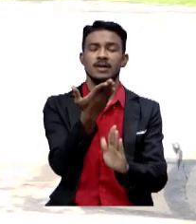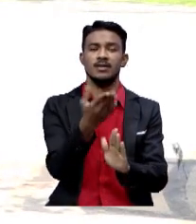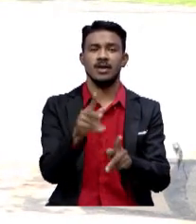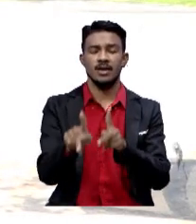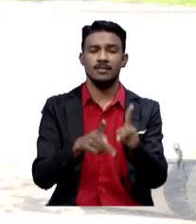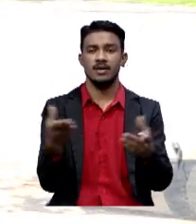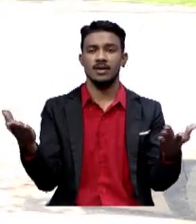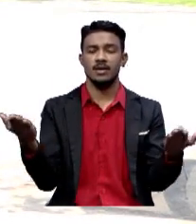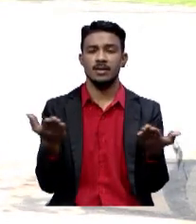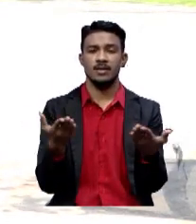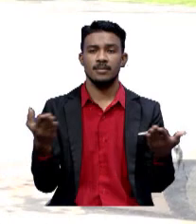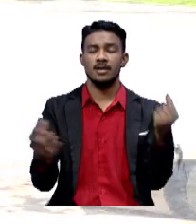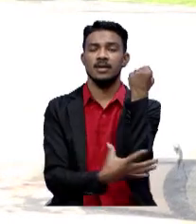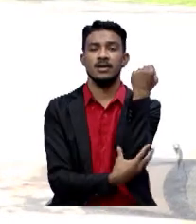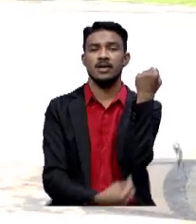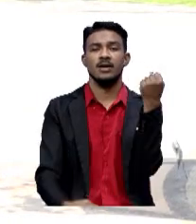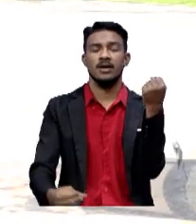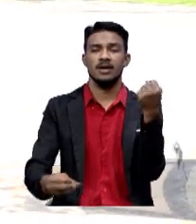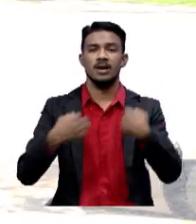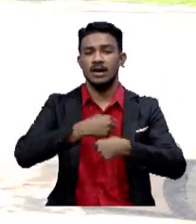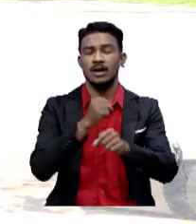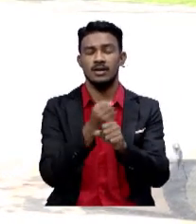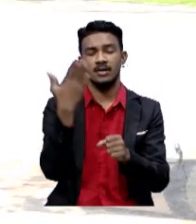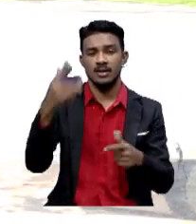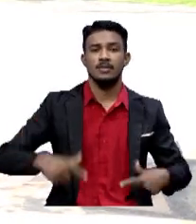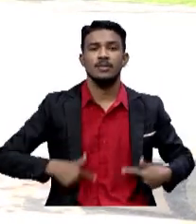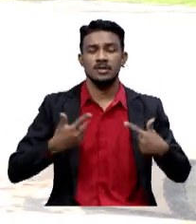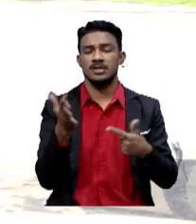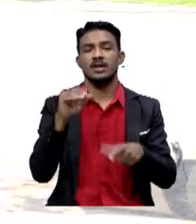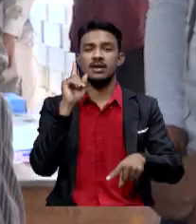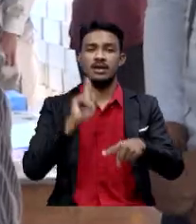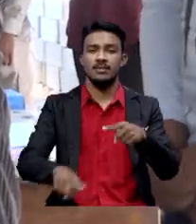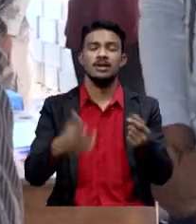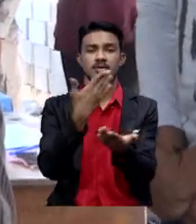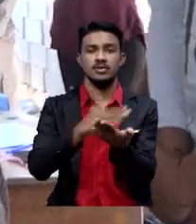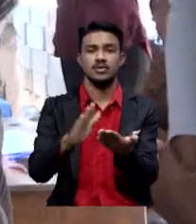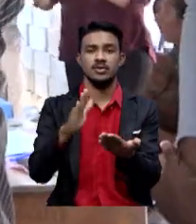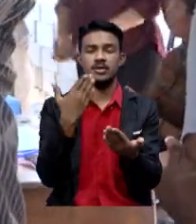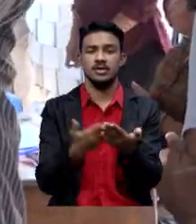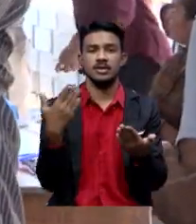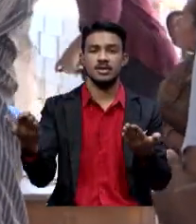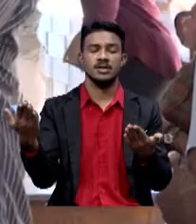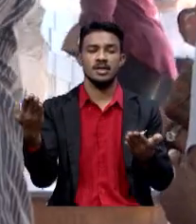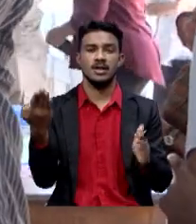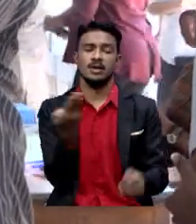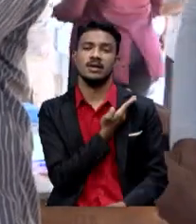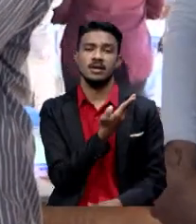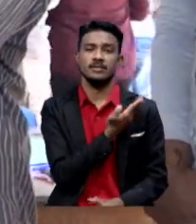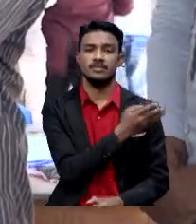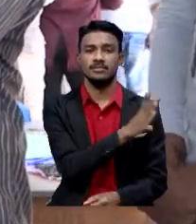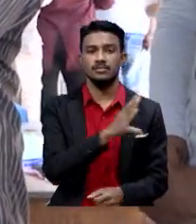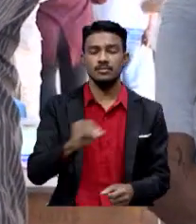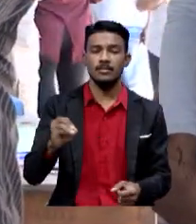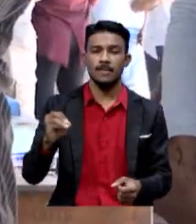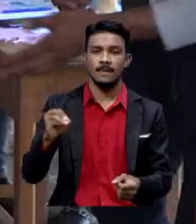iha tempo hanesan sir labele halo produs ba sir ne amuris ne sir labele sosa sasan karu. Antes nem governo implementa o programa